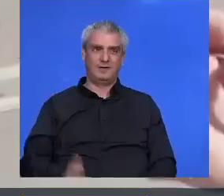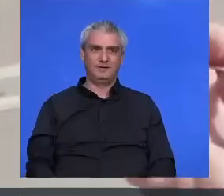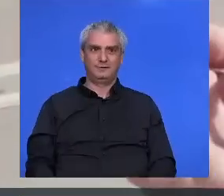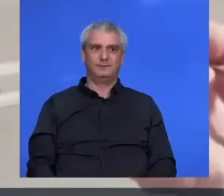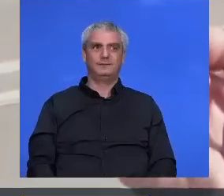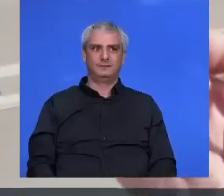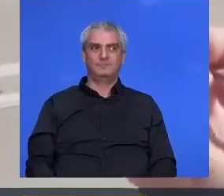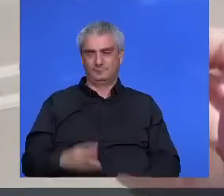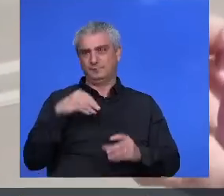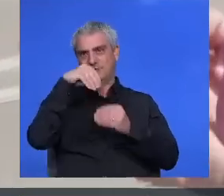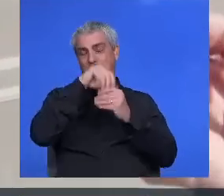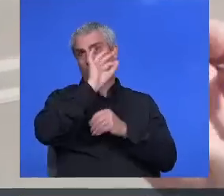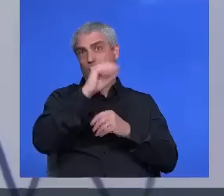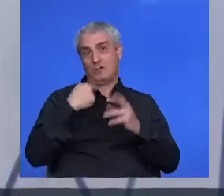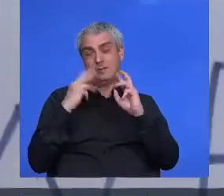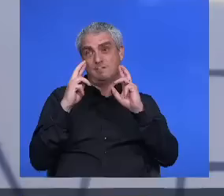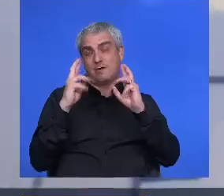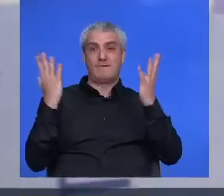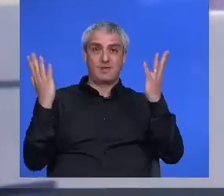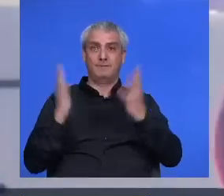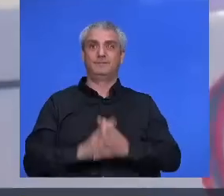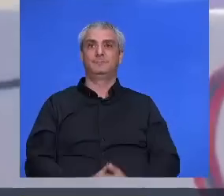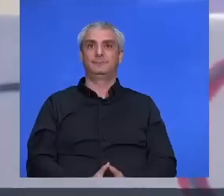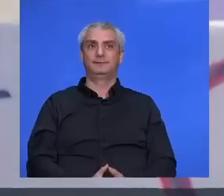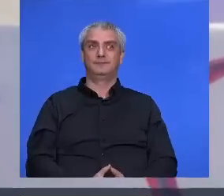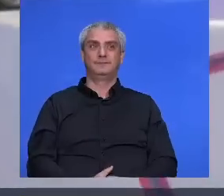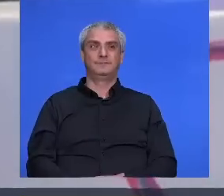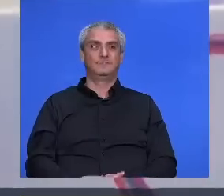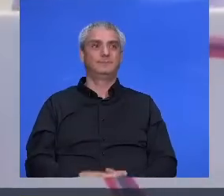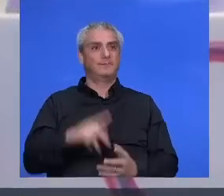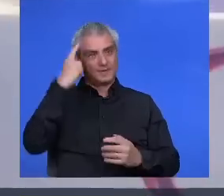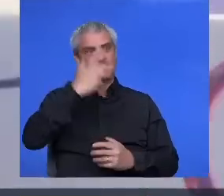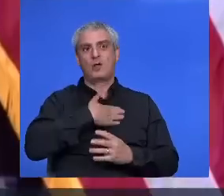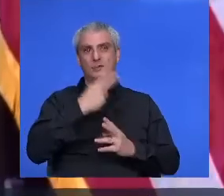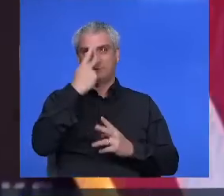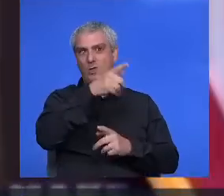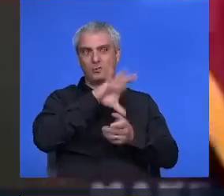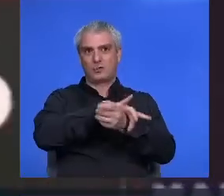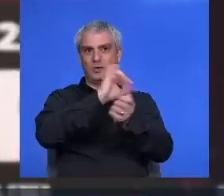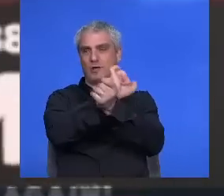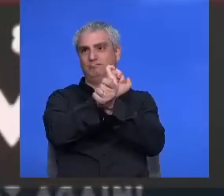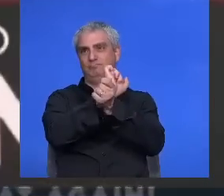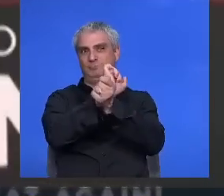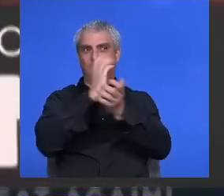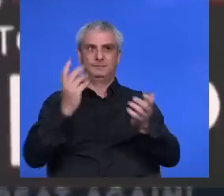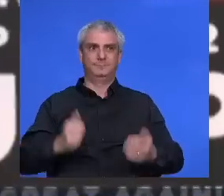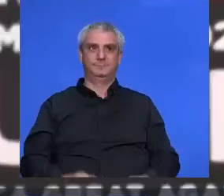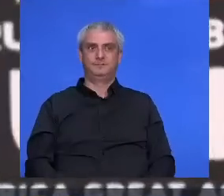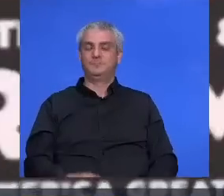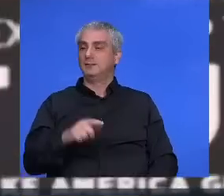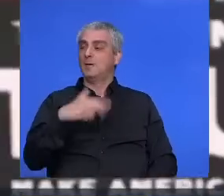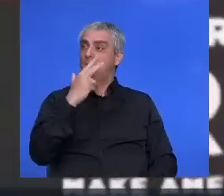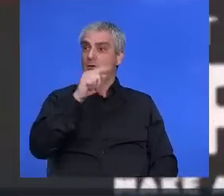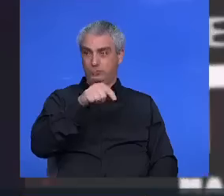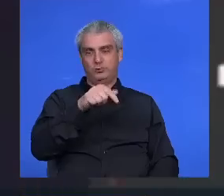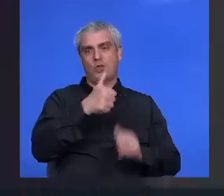and vote for him. I hope. I just feel like all they want to do is just see them in handcuffs. ביום שלישי יהיה תורו של דונלד טראמפ